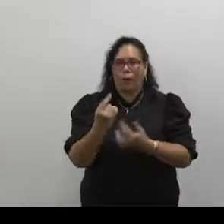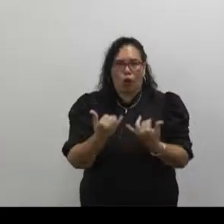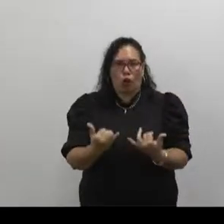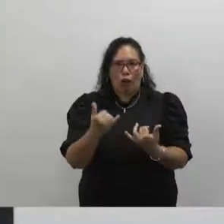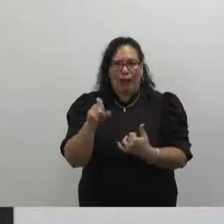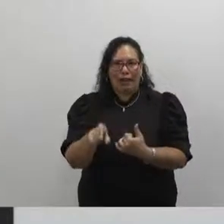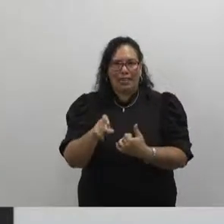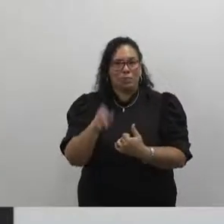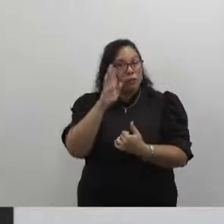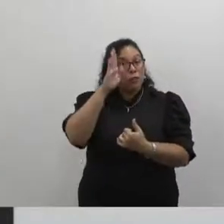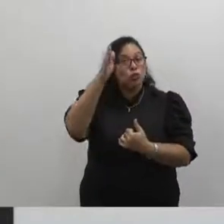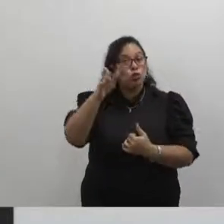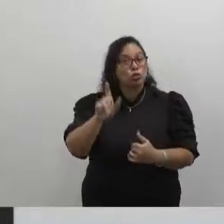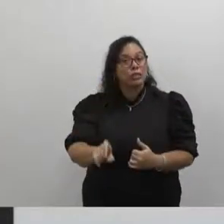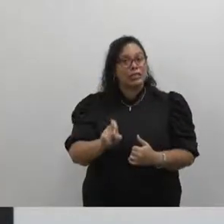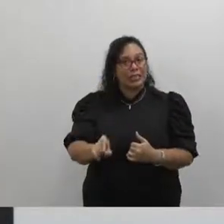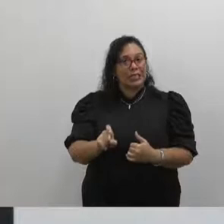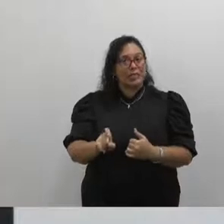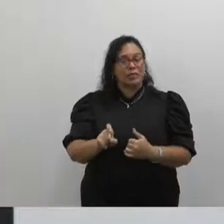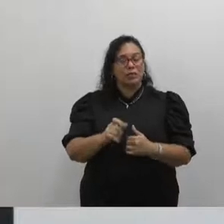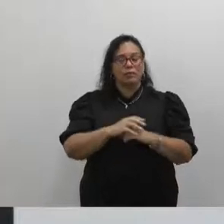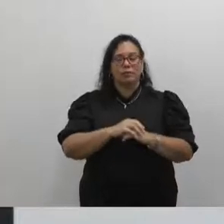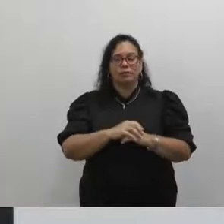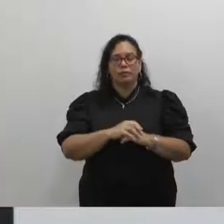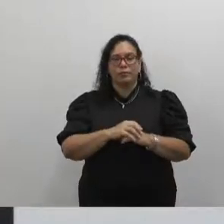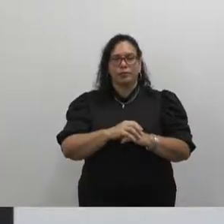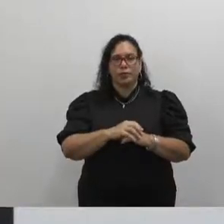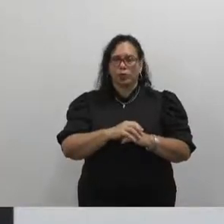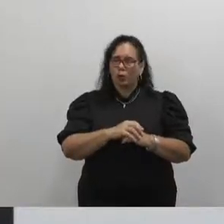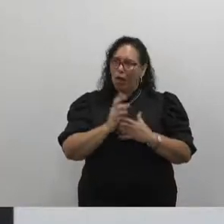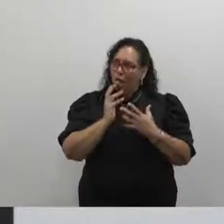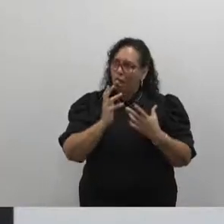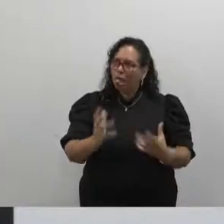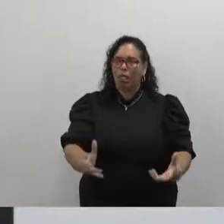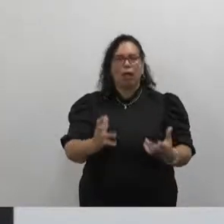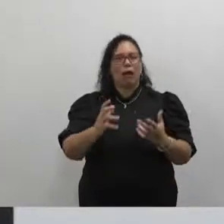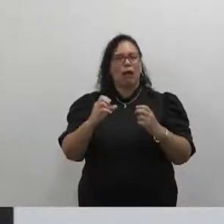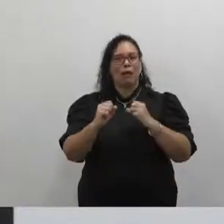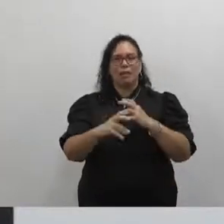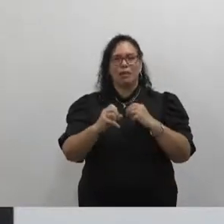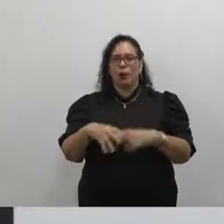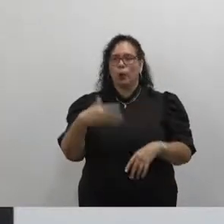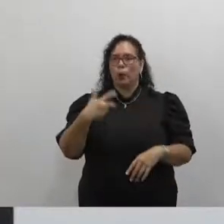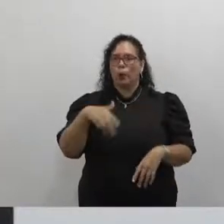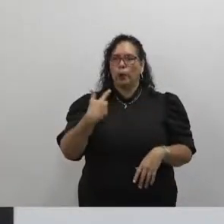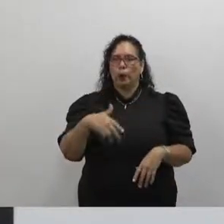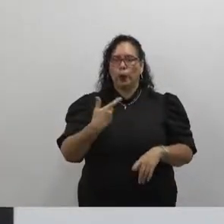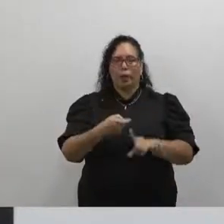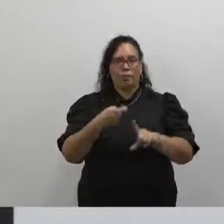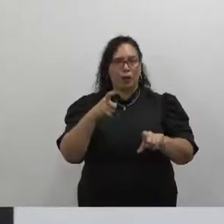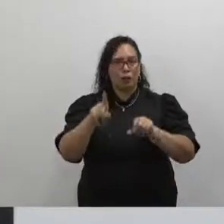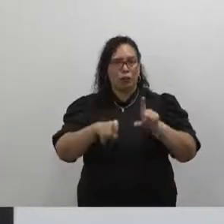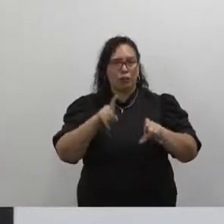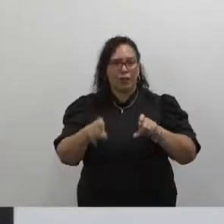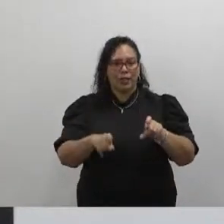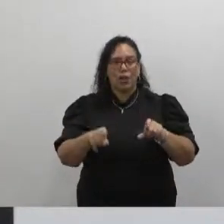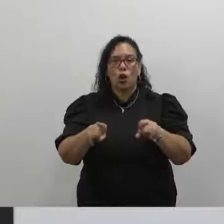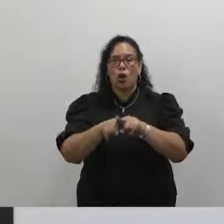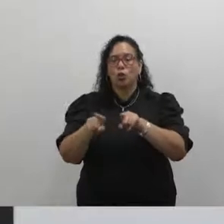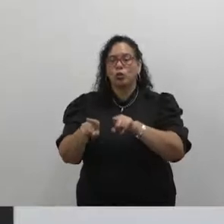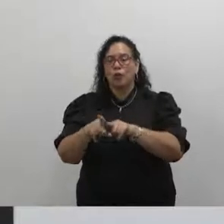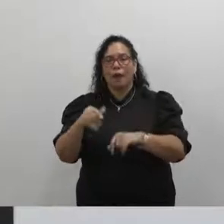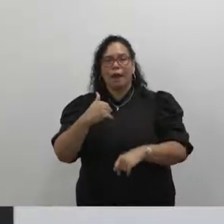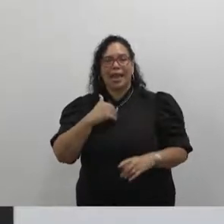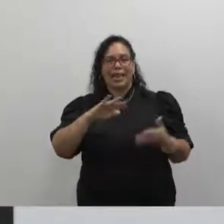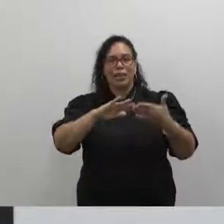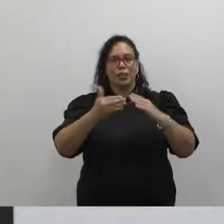là nạn nâng đó một chia mà tệ đại bộ kia dù khơi hai dương ban tập tuôn mà tệ một mình chỉ tràn tam rồi giờ stung